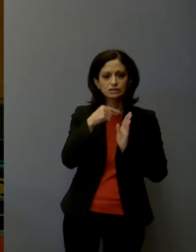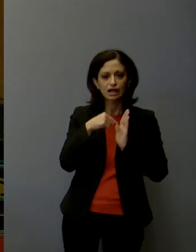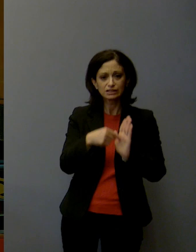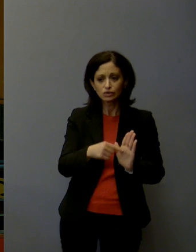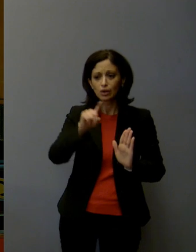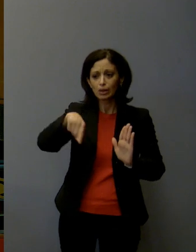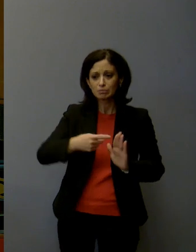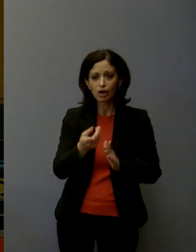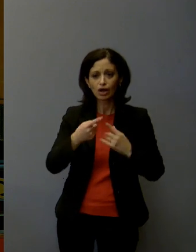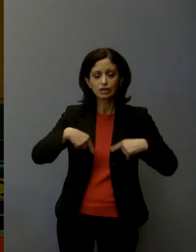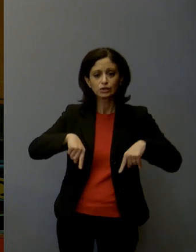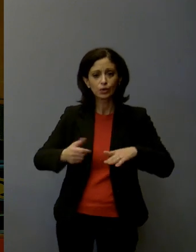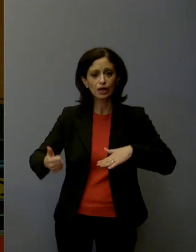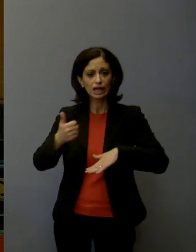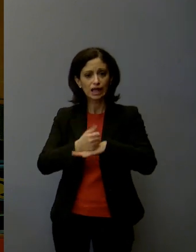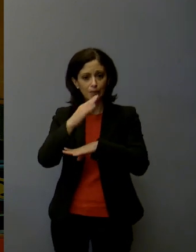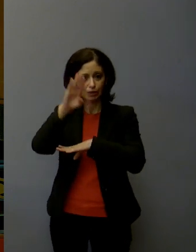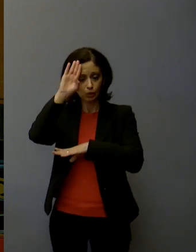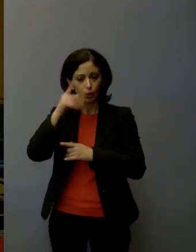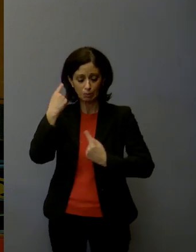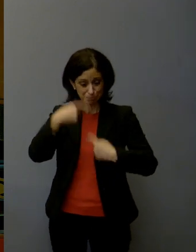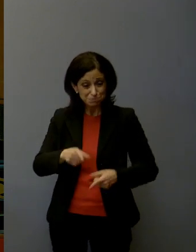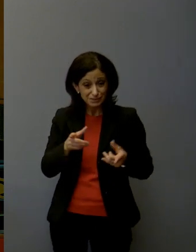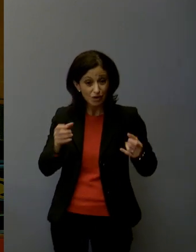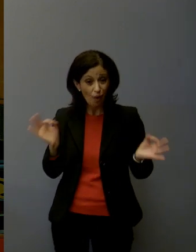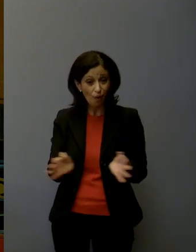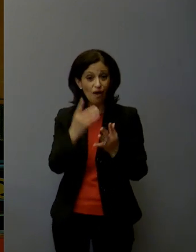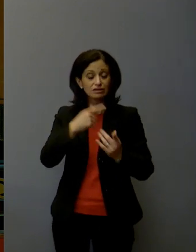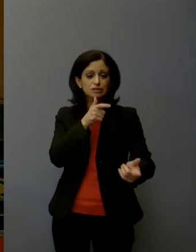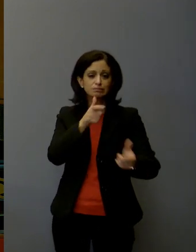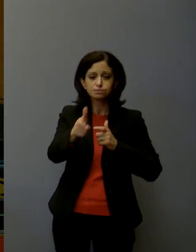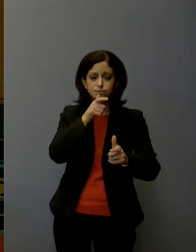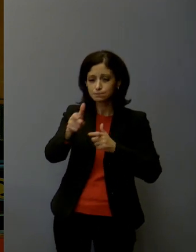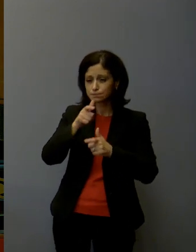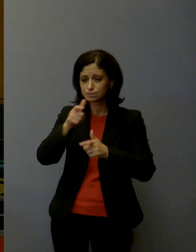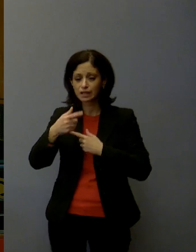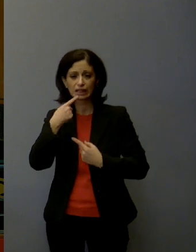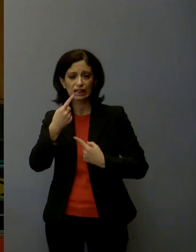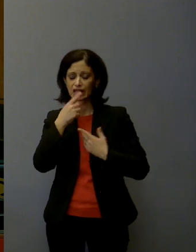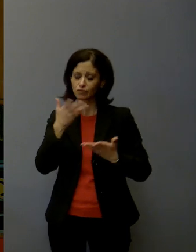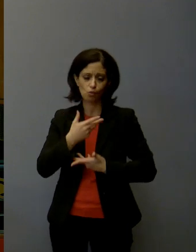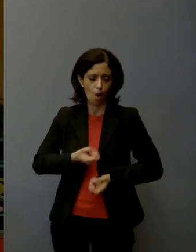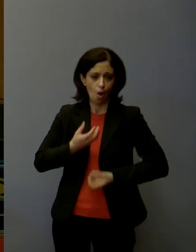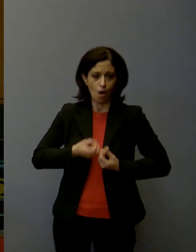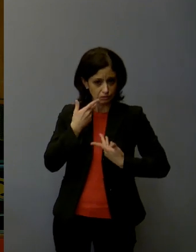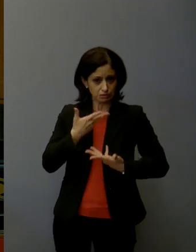poi ce ne andiamo i capigruppo dove avremo la possibilità di dire tutto quello che vorremmo